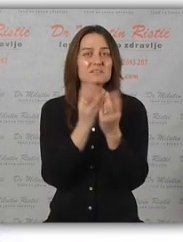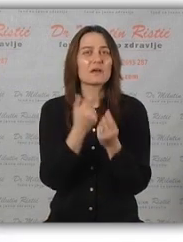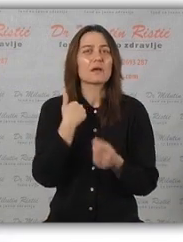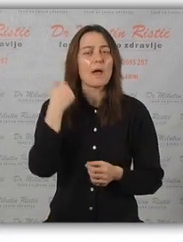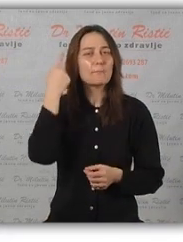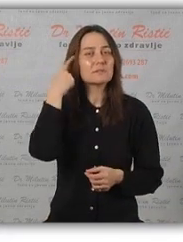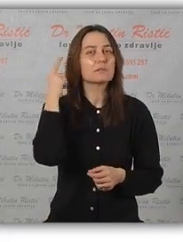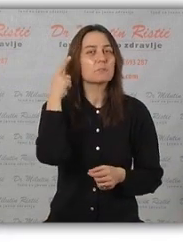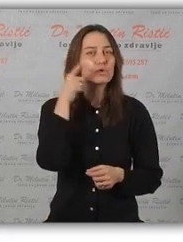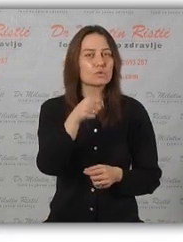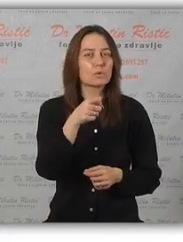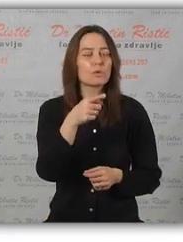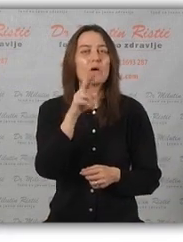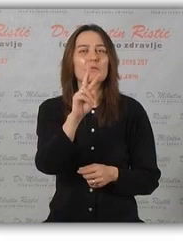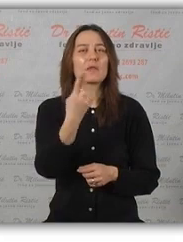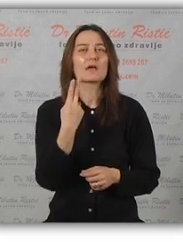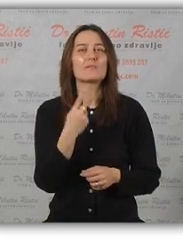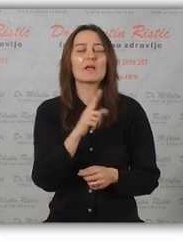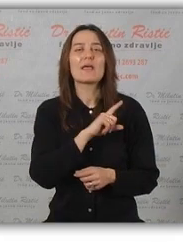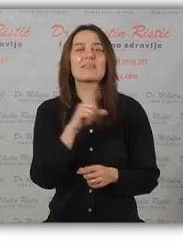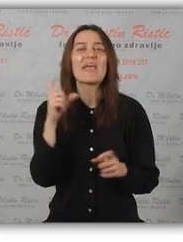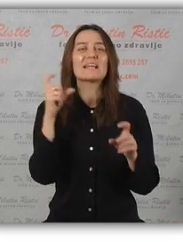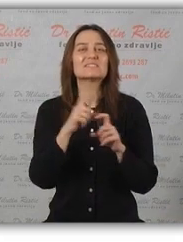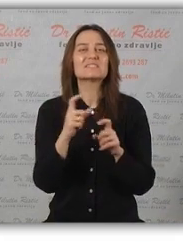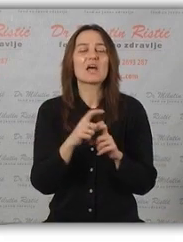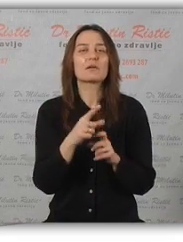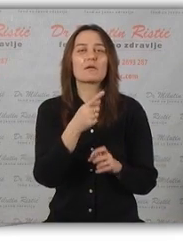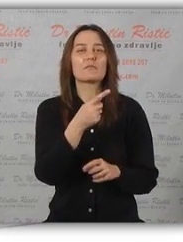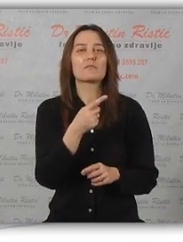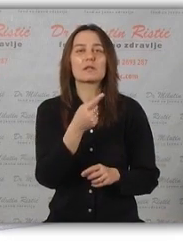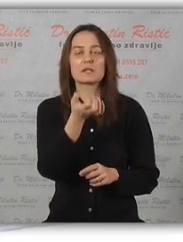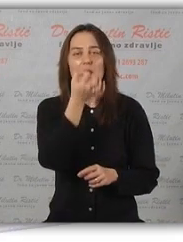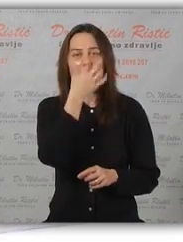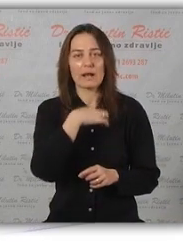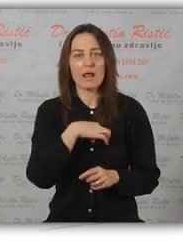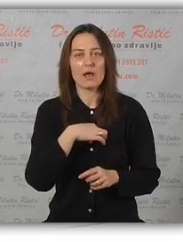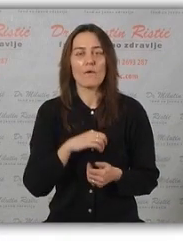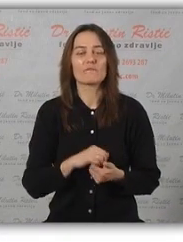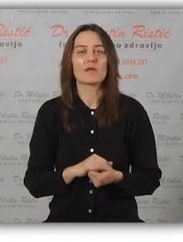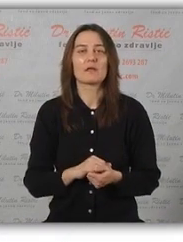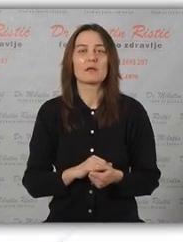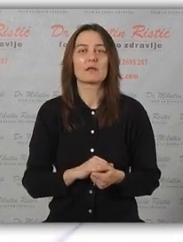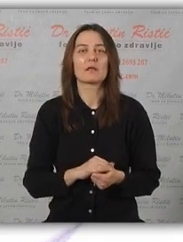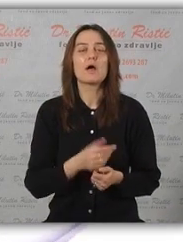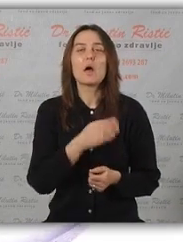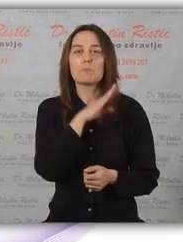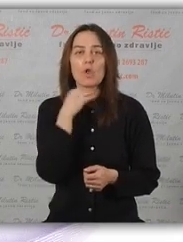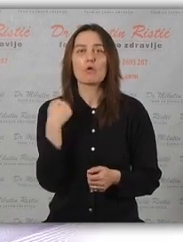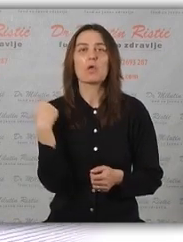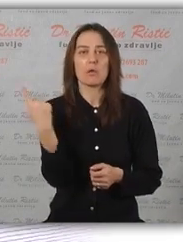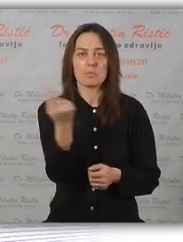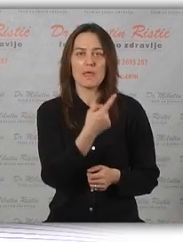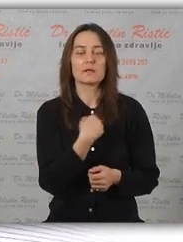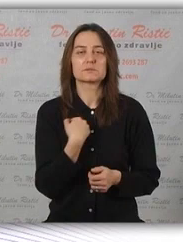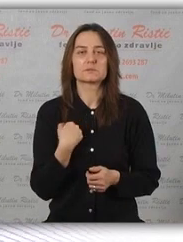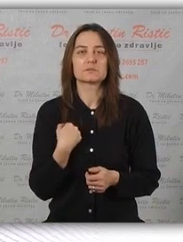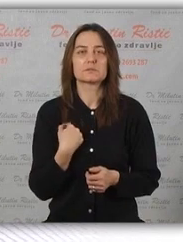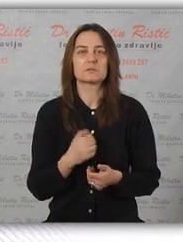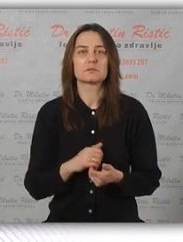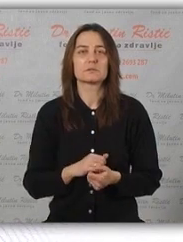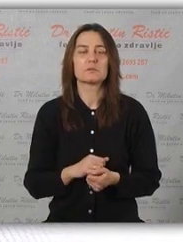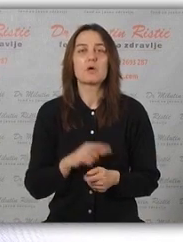krvarenje. Pre svega tu mislim na takozvane nesteroidne antiinflamatorne lekove. Mnogi od nas